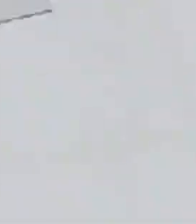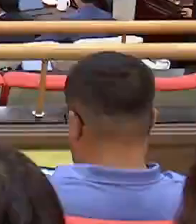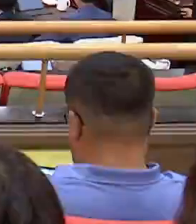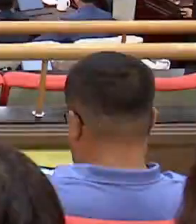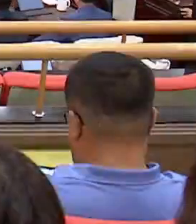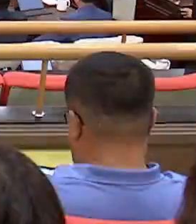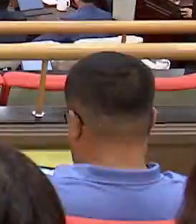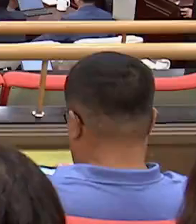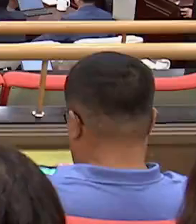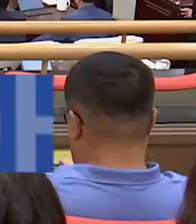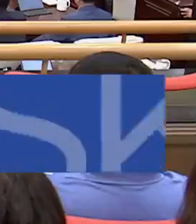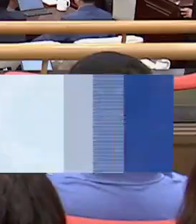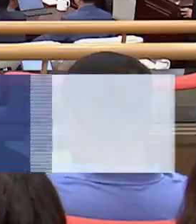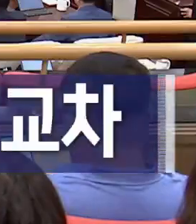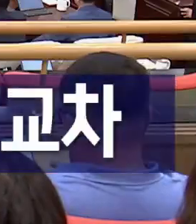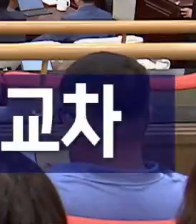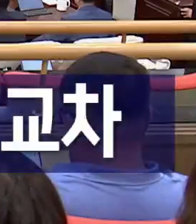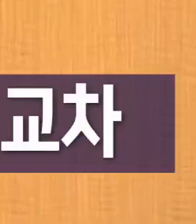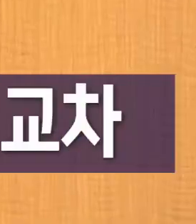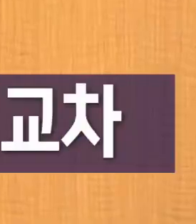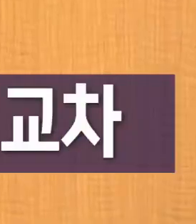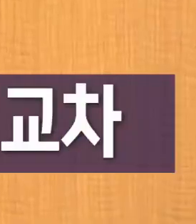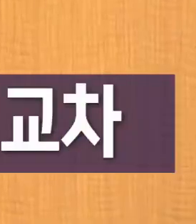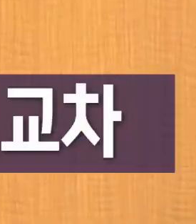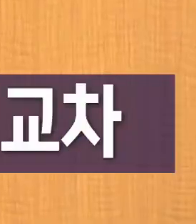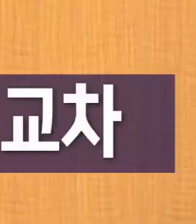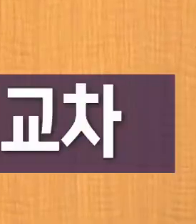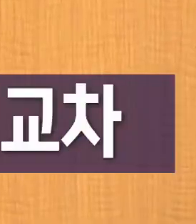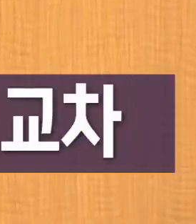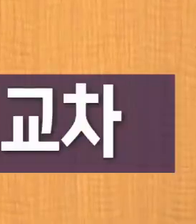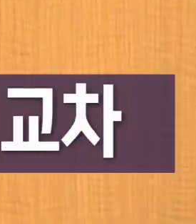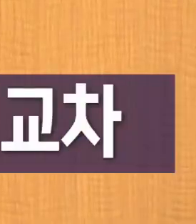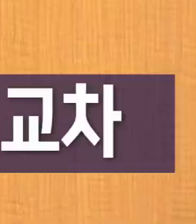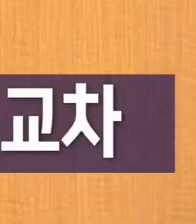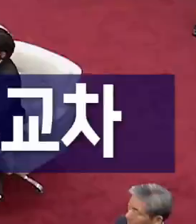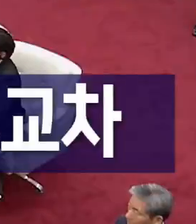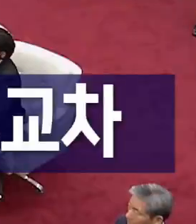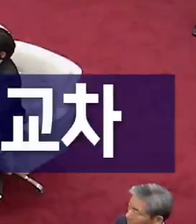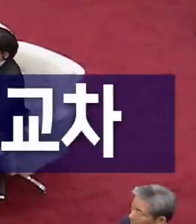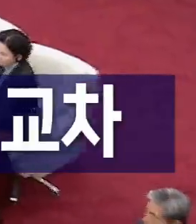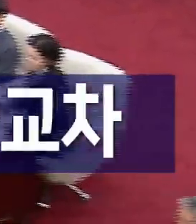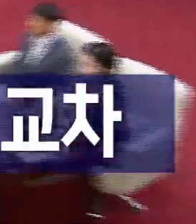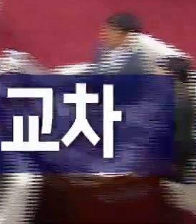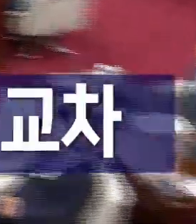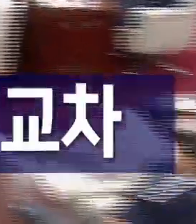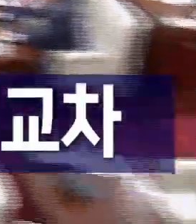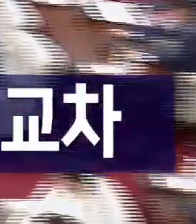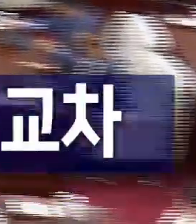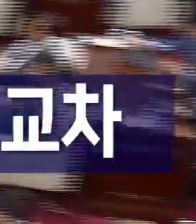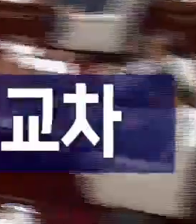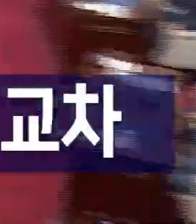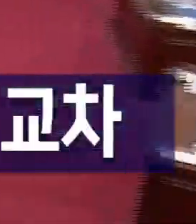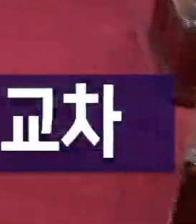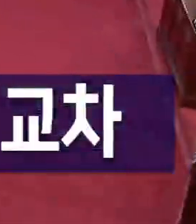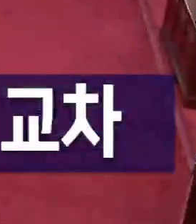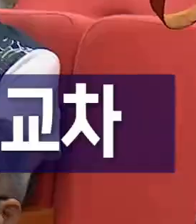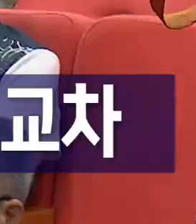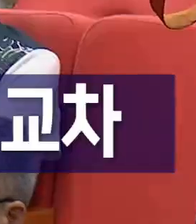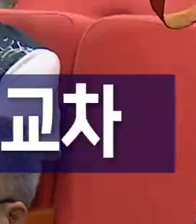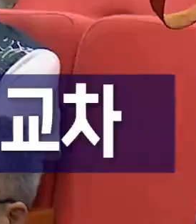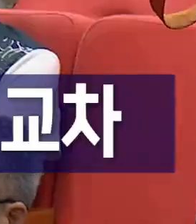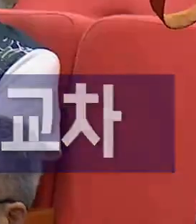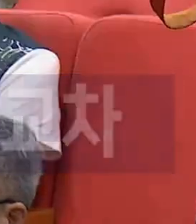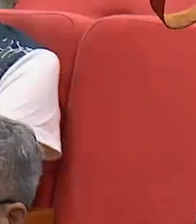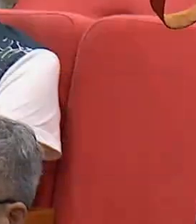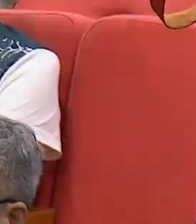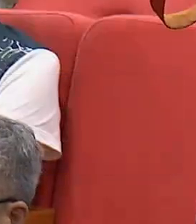많습니다 7월부터 지방 의원들도 후원금을 모을 수 있게 됐습니다 의정 활동이 나아질 거라는 기대와 함께 우려하는 목